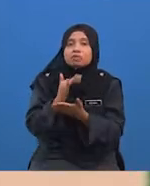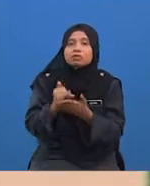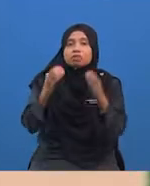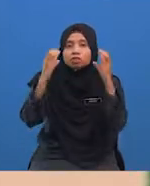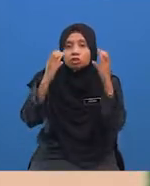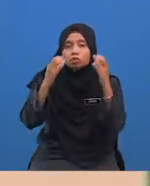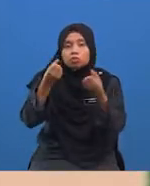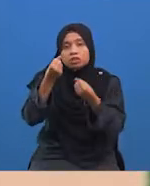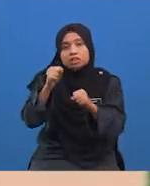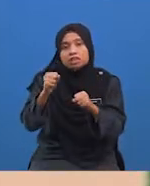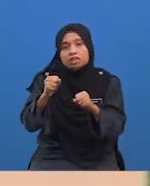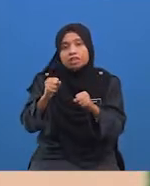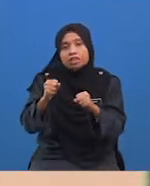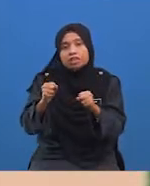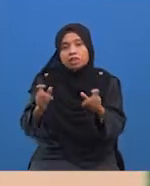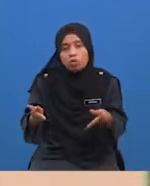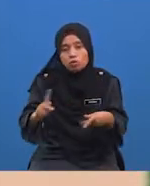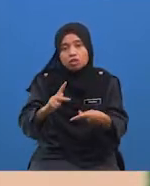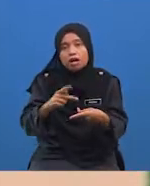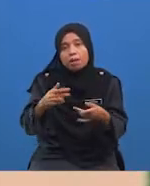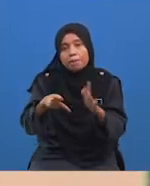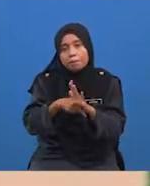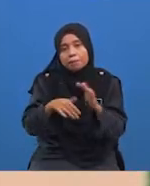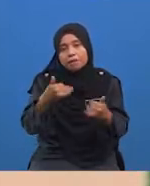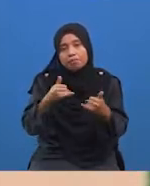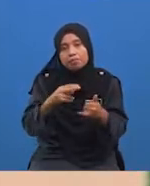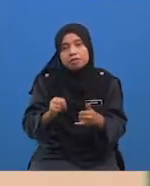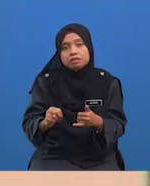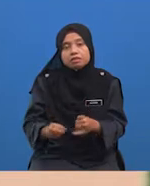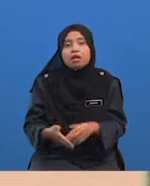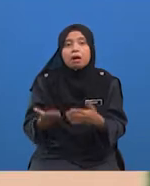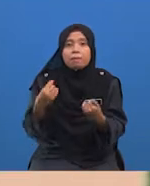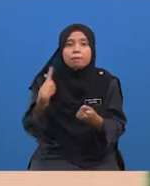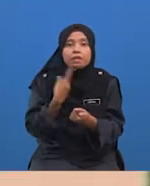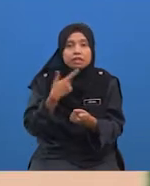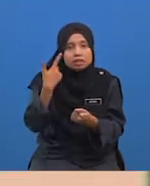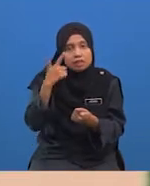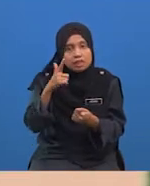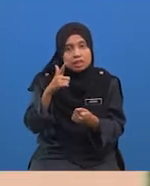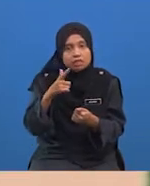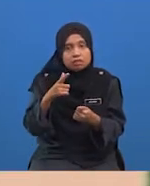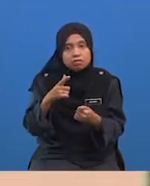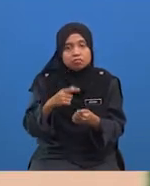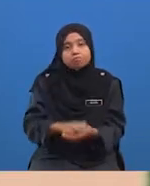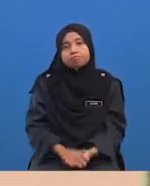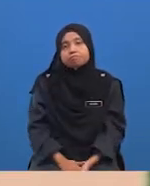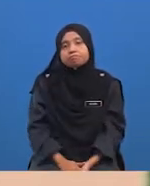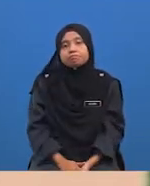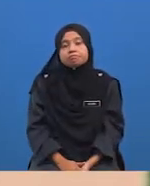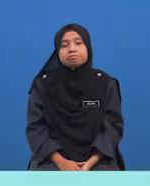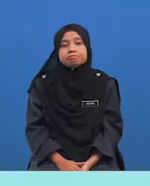Seterusnya, cikgu ada sediakan kotak permainan. Mari kita lihat slide yang cikgu sediakan.